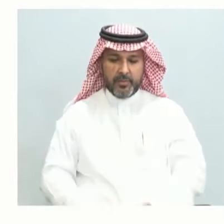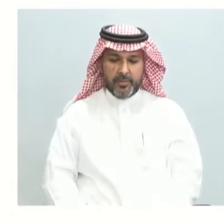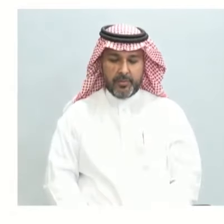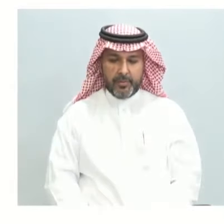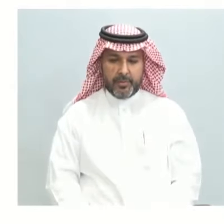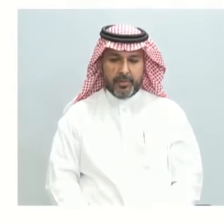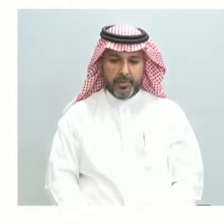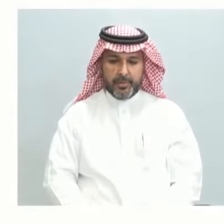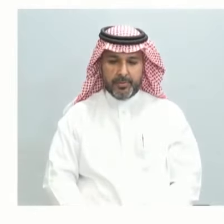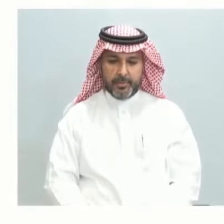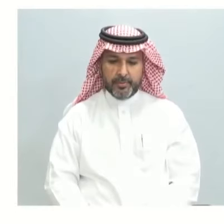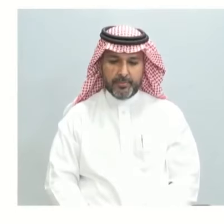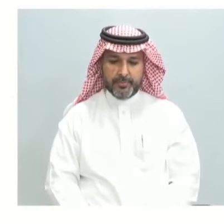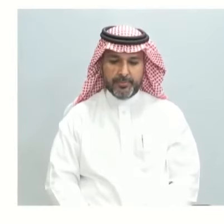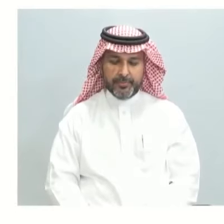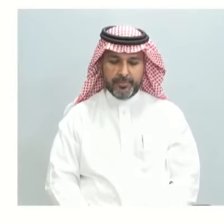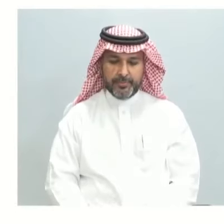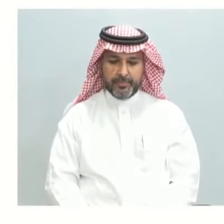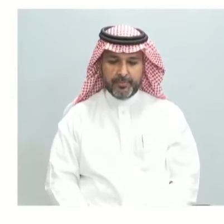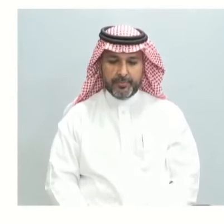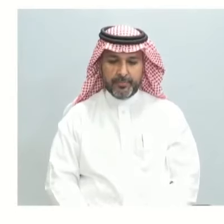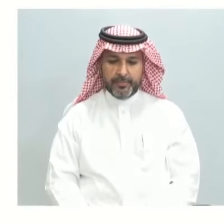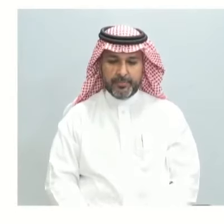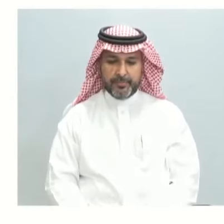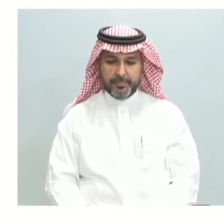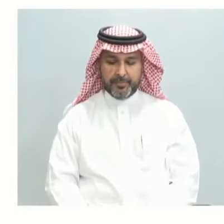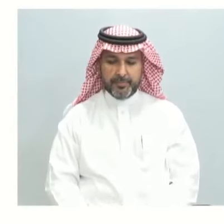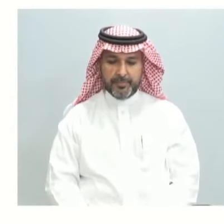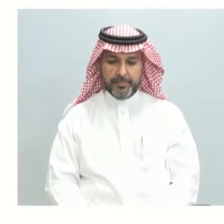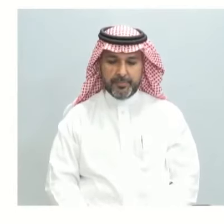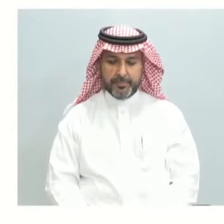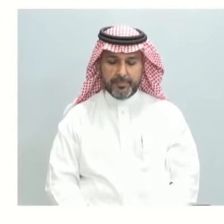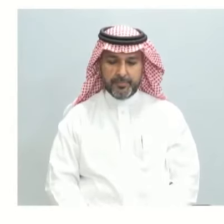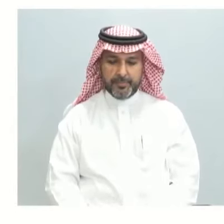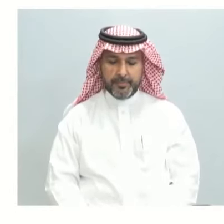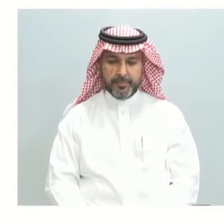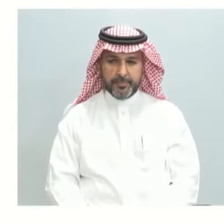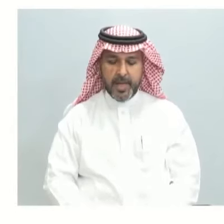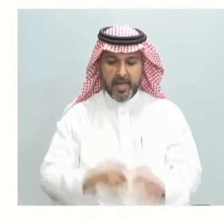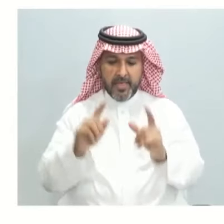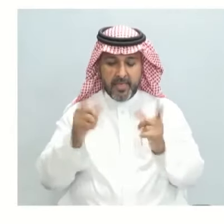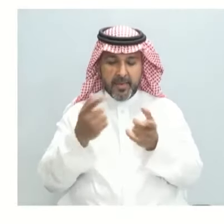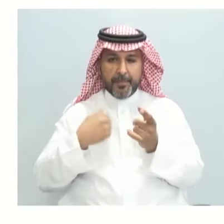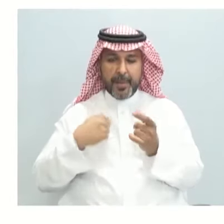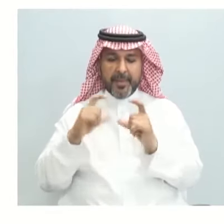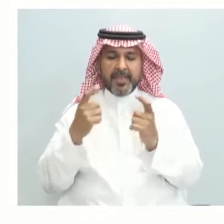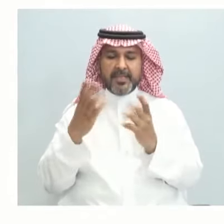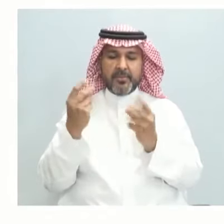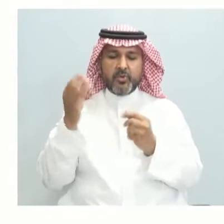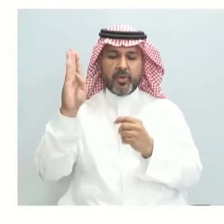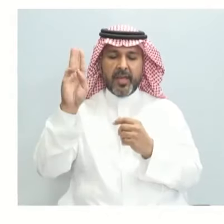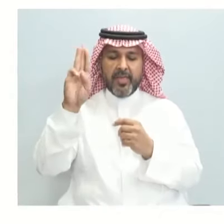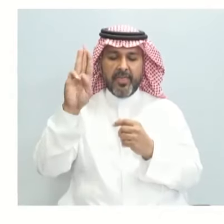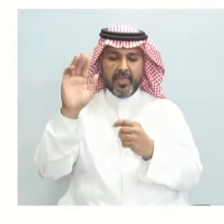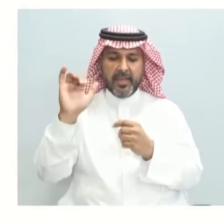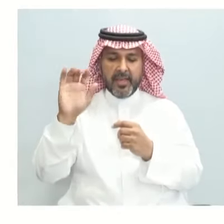بعضها البعض اذا هذه هي المعادله لدينا او هذه عباره عن كثيره في الحدود التي تمثل المساحه نريد